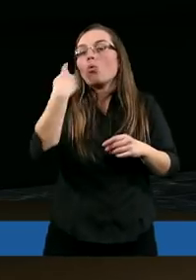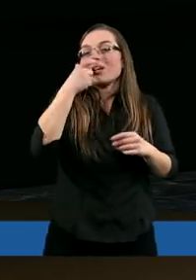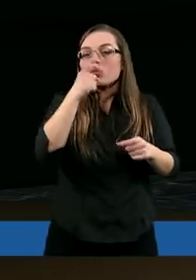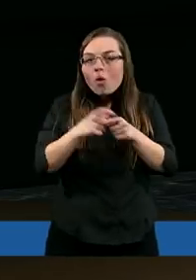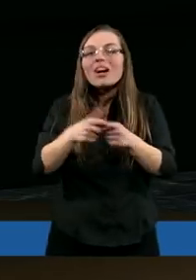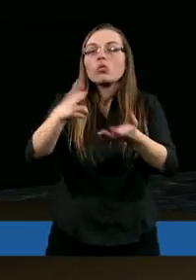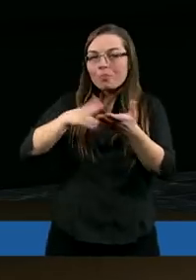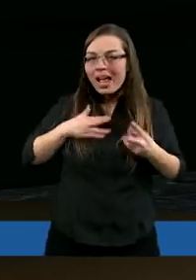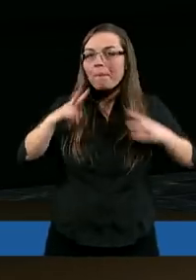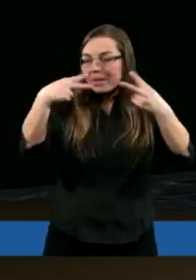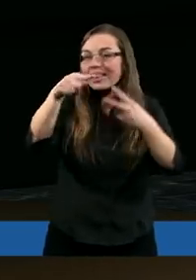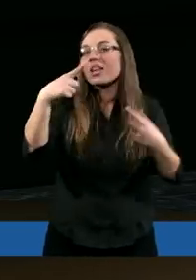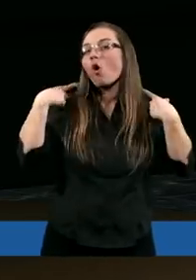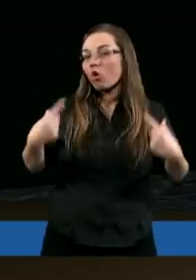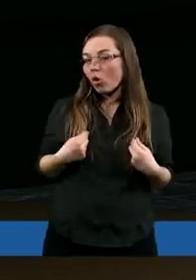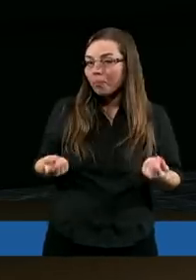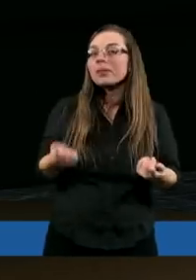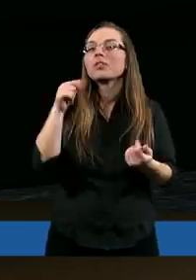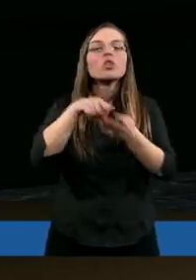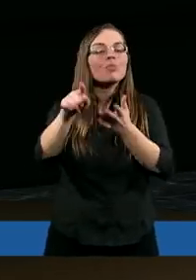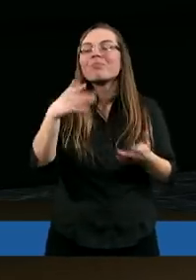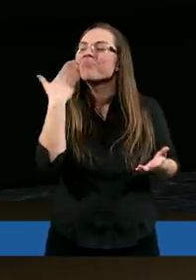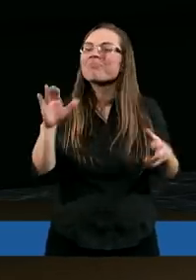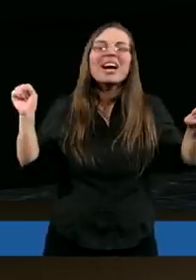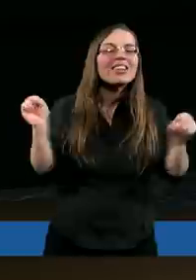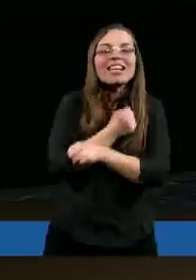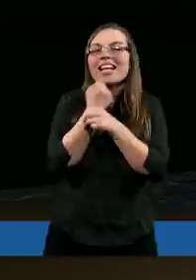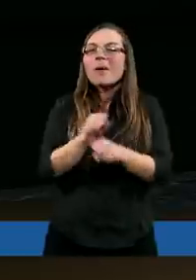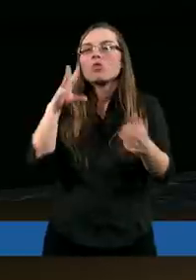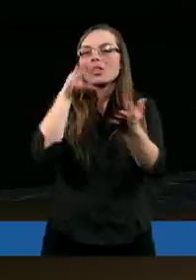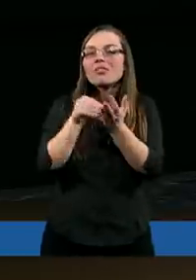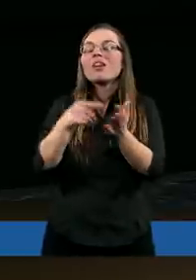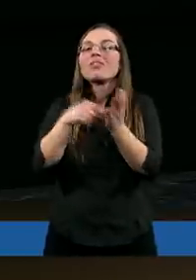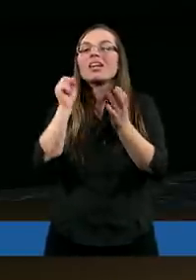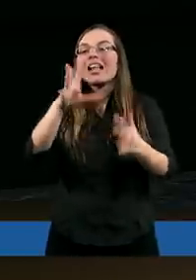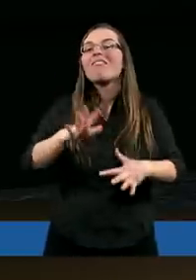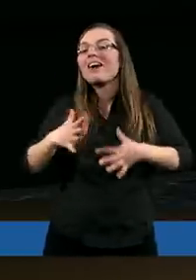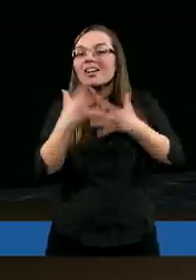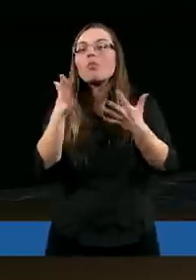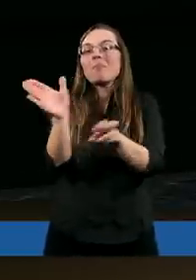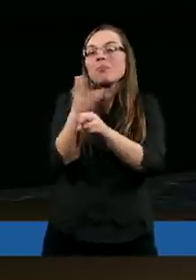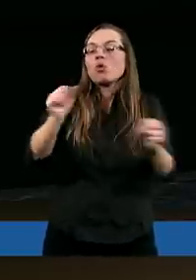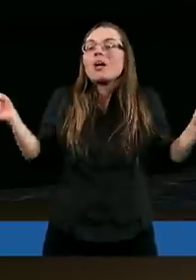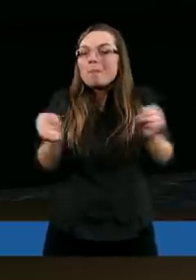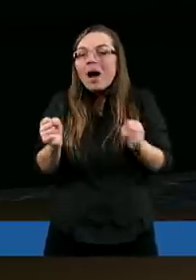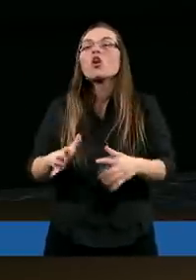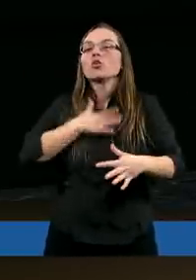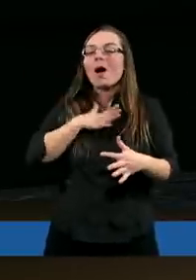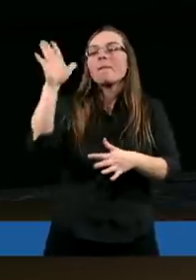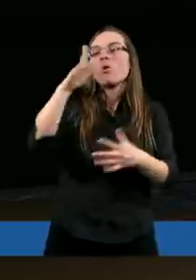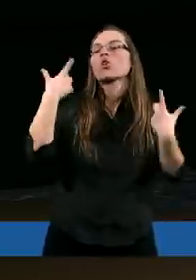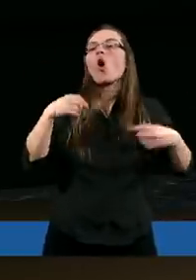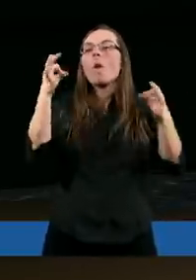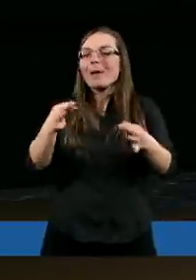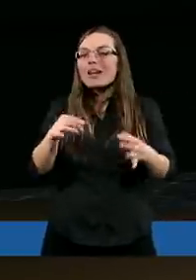które miałam przekazać tej osobie. I to było dla mnie tak niesamowite doświadczenie, tak wzmacniające, mimo że się bałam, ale czułam Bożą obecność